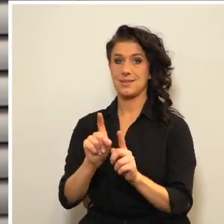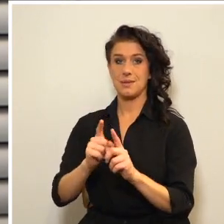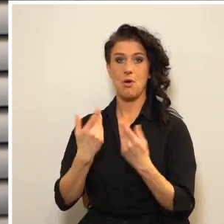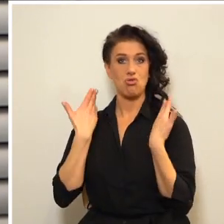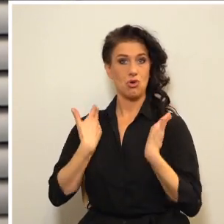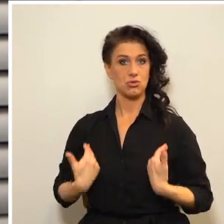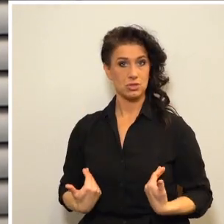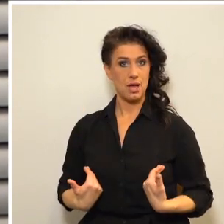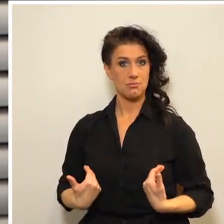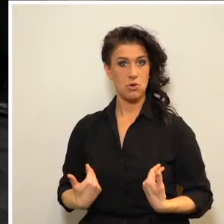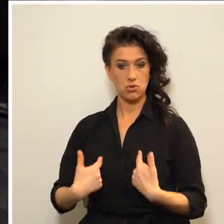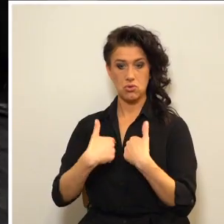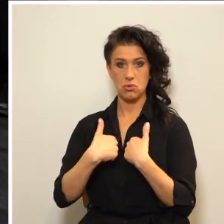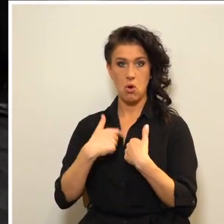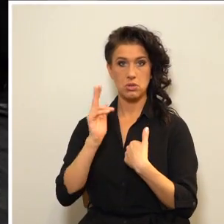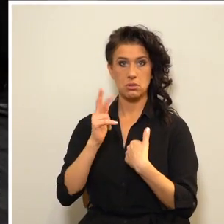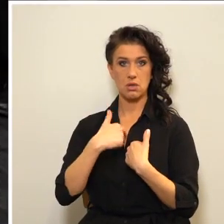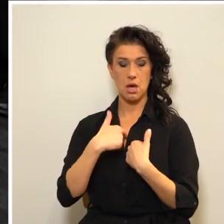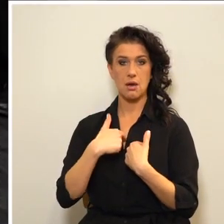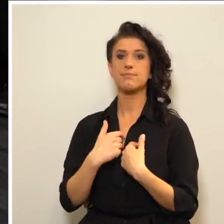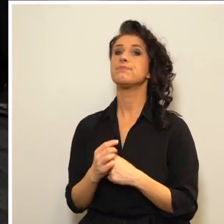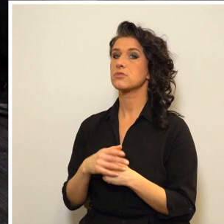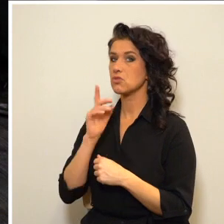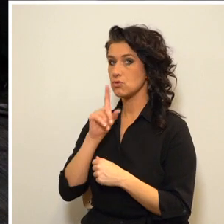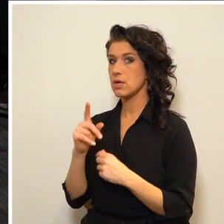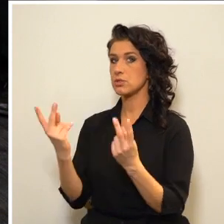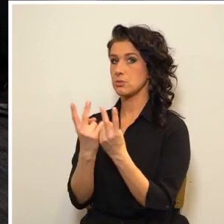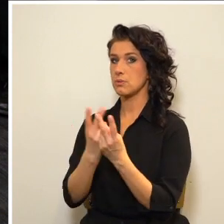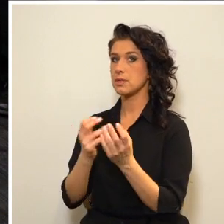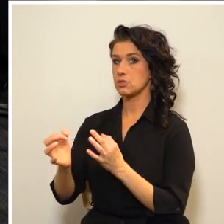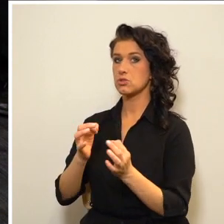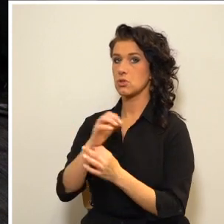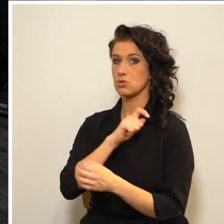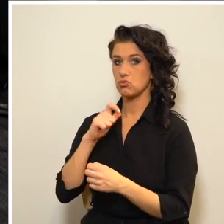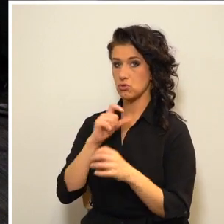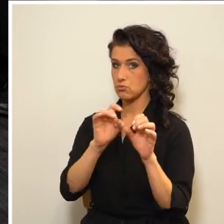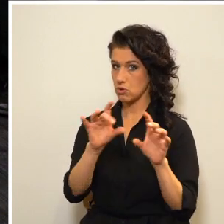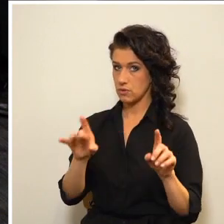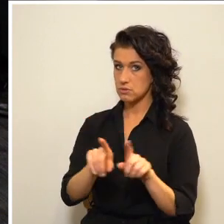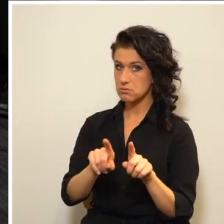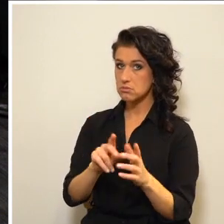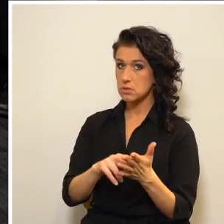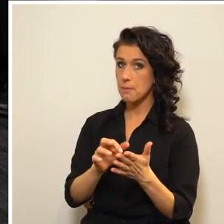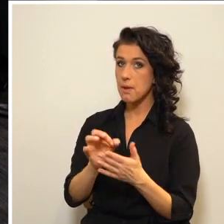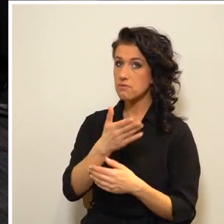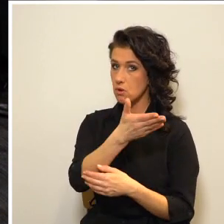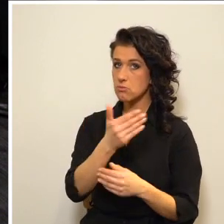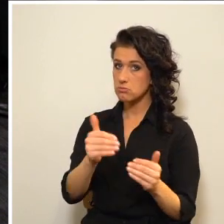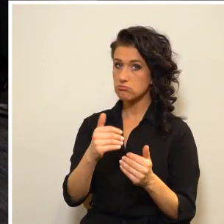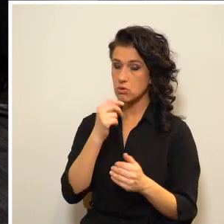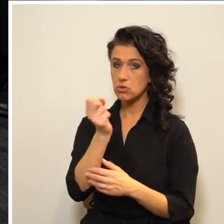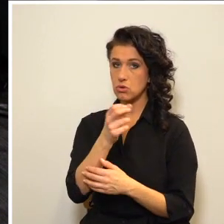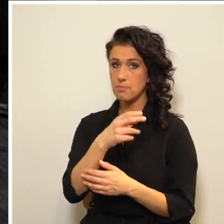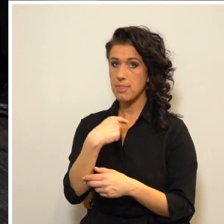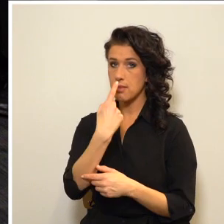ludzie wspomnienia była podobna była historia pan profesor też na pewno mógł to